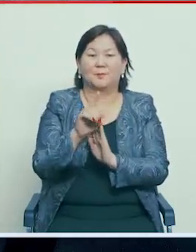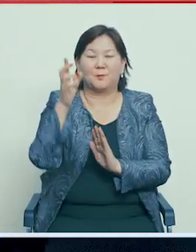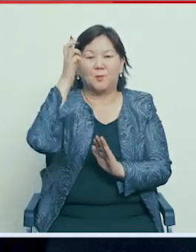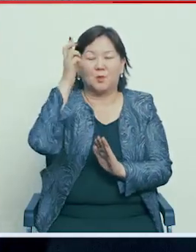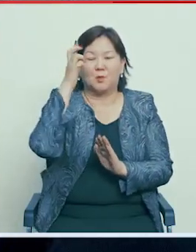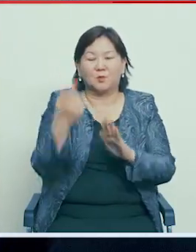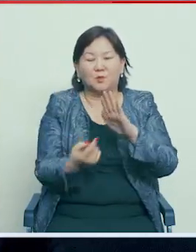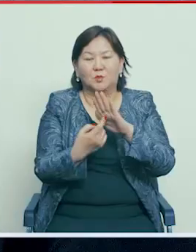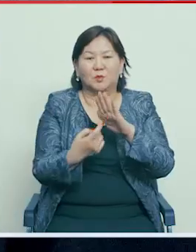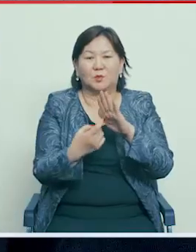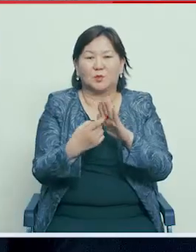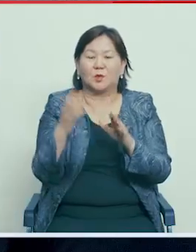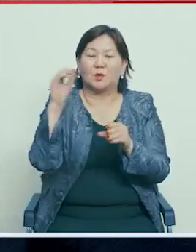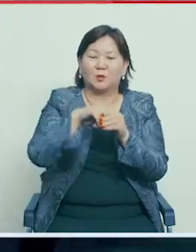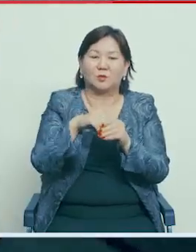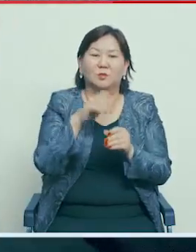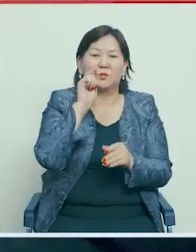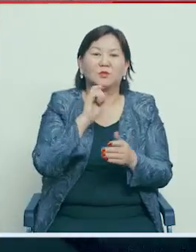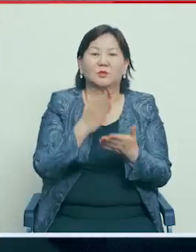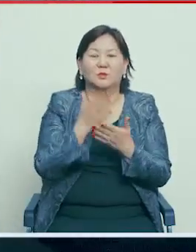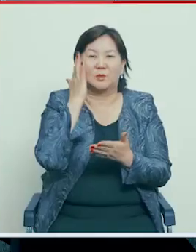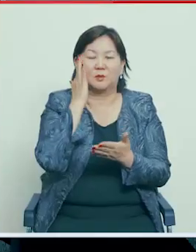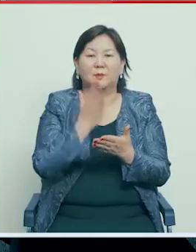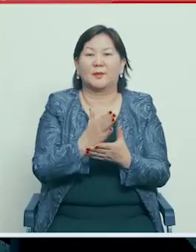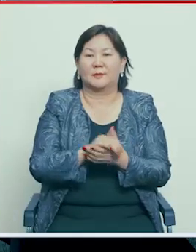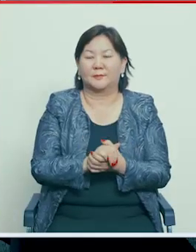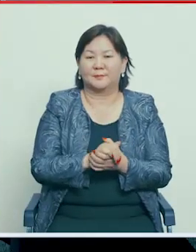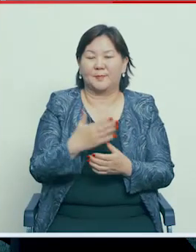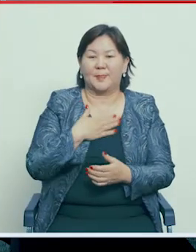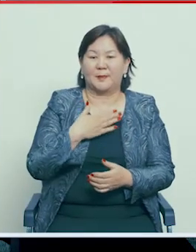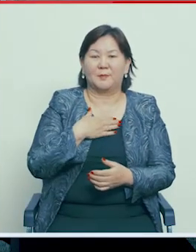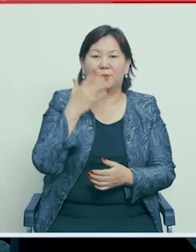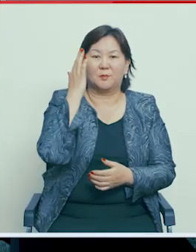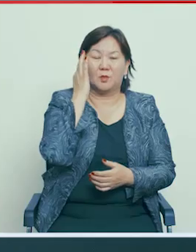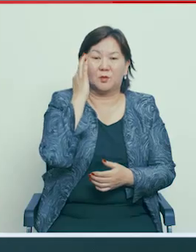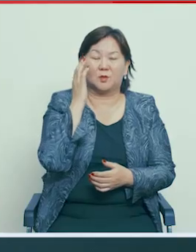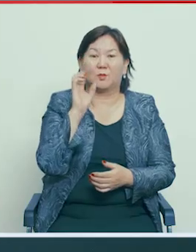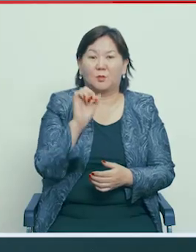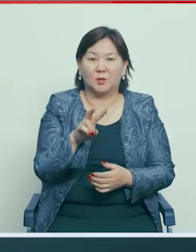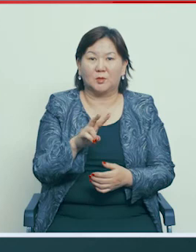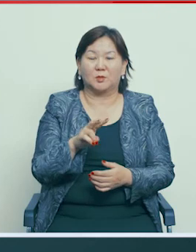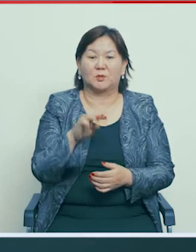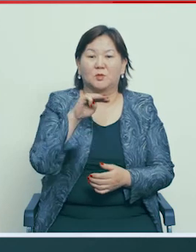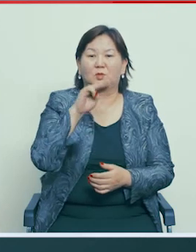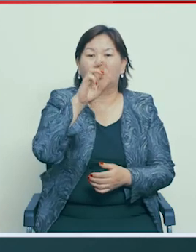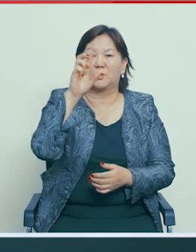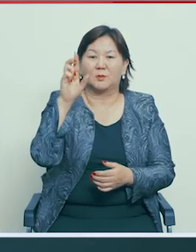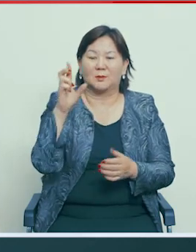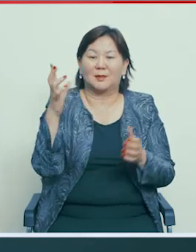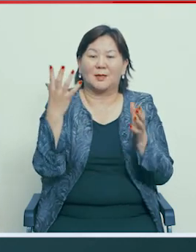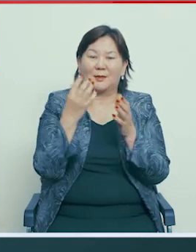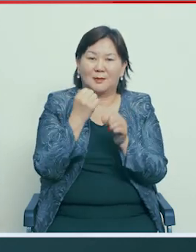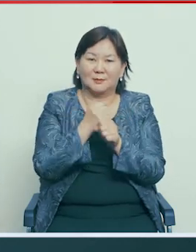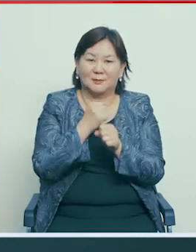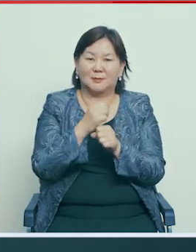боловсролын суурьдаа энэ асуудлыг бас оруулж өгөөсөө гэж боддог. Тийм миний бодлоор бол төрийн бас байгууллагатай ажиллачаад ер нь